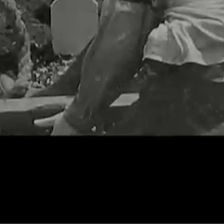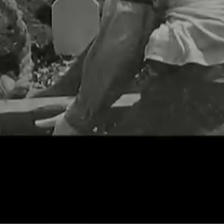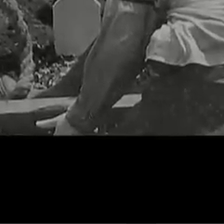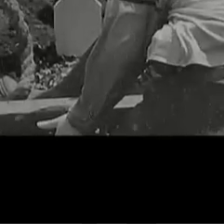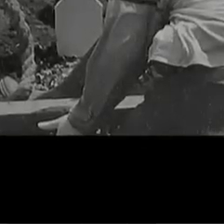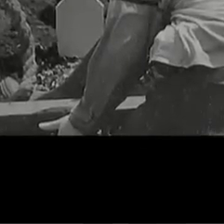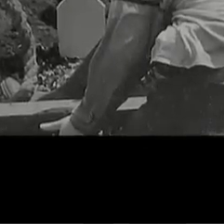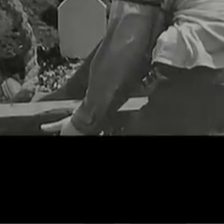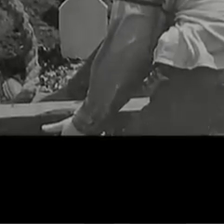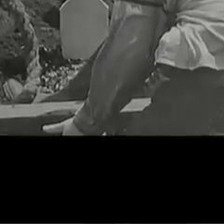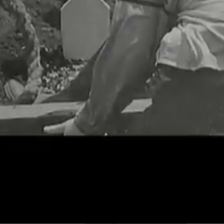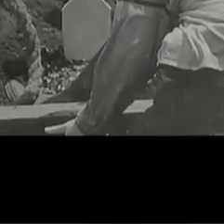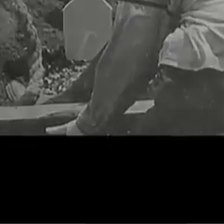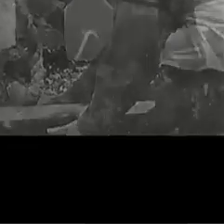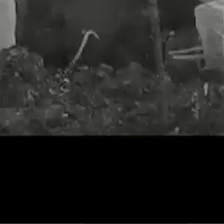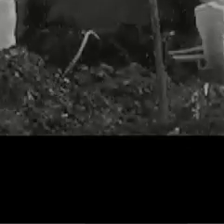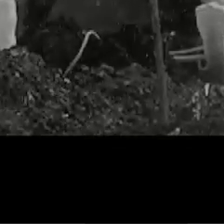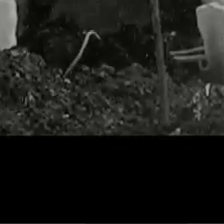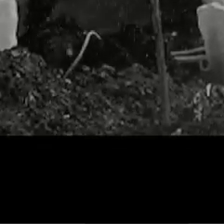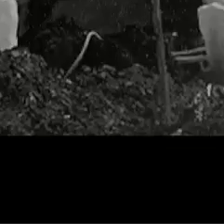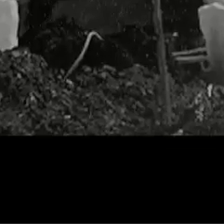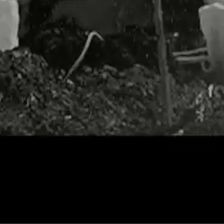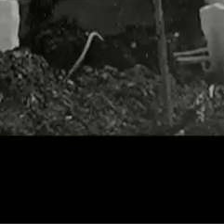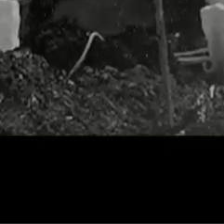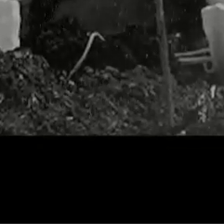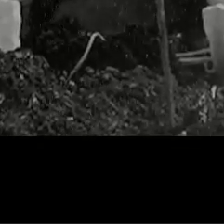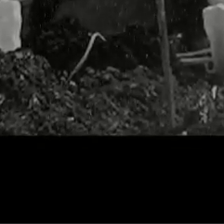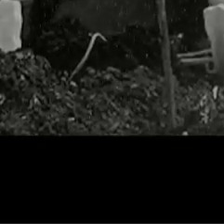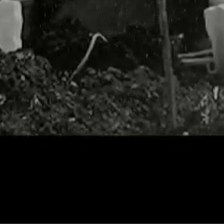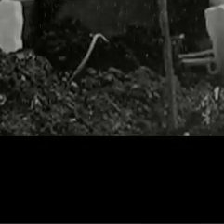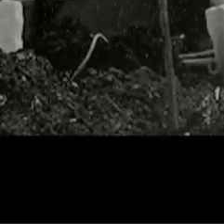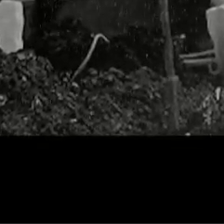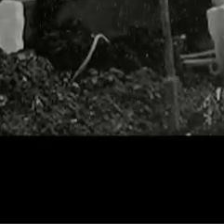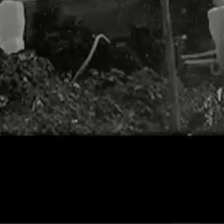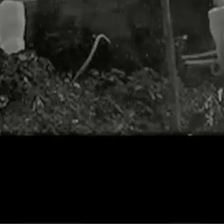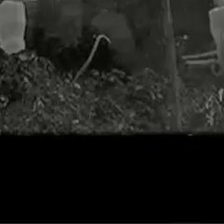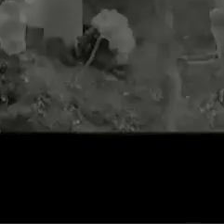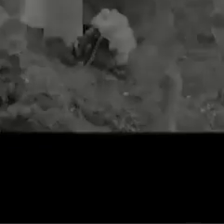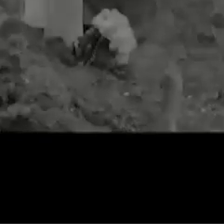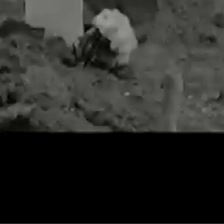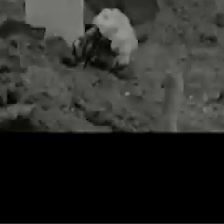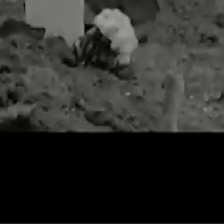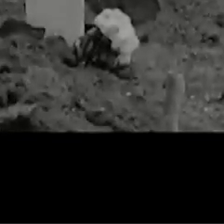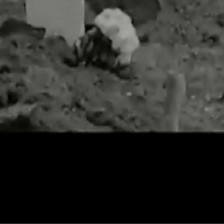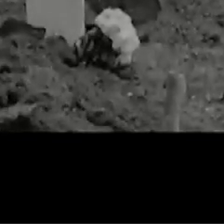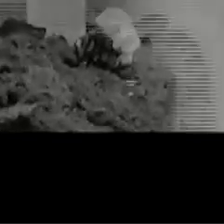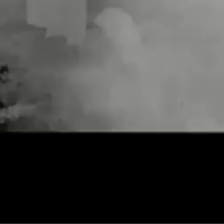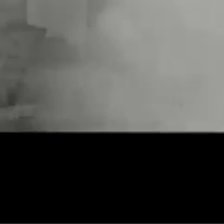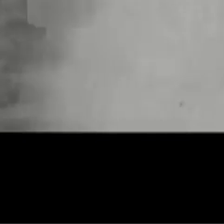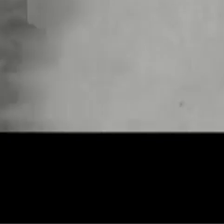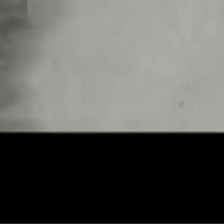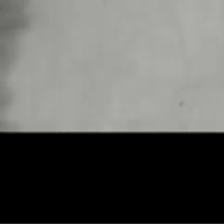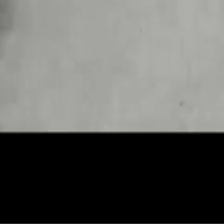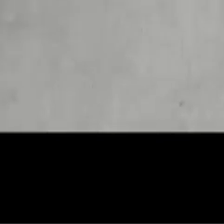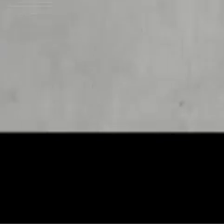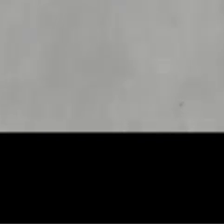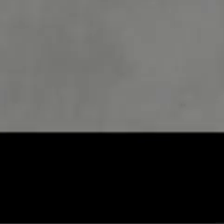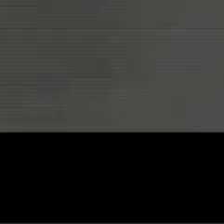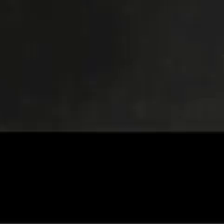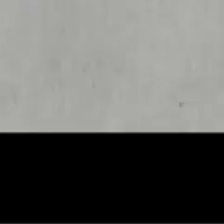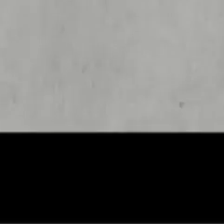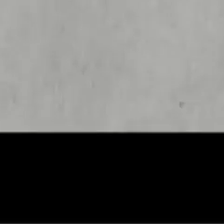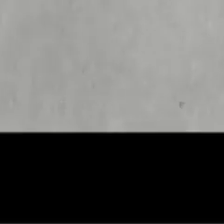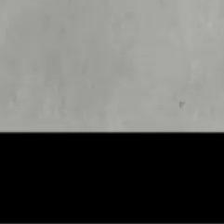kematian. Pandemi akan pergi seperti kabut yang hilang